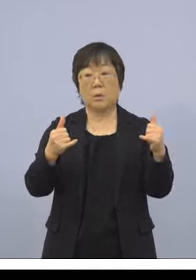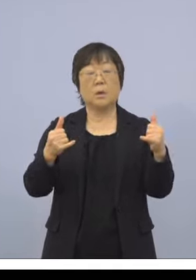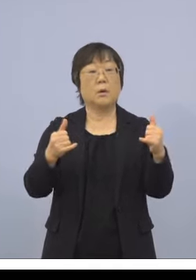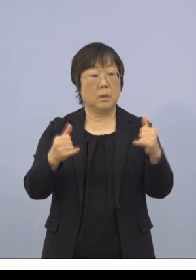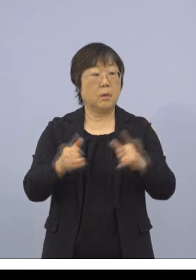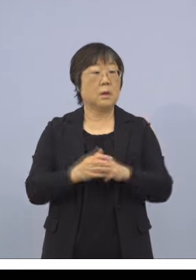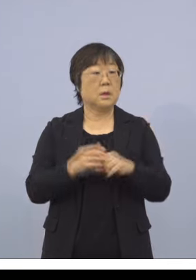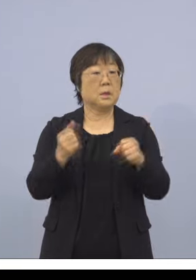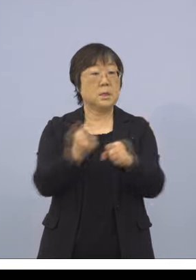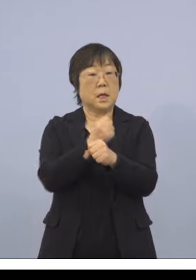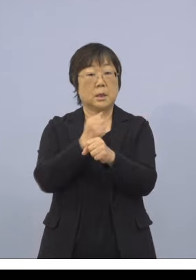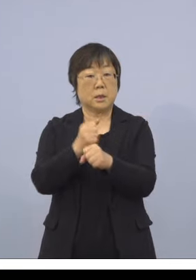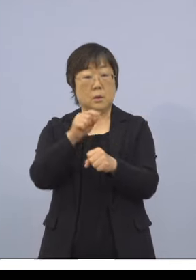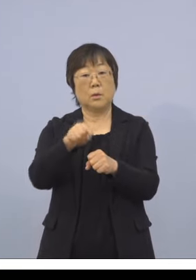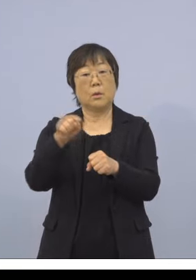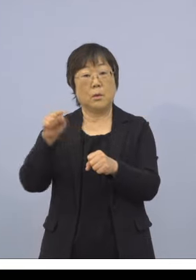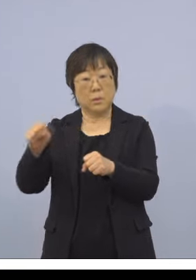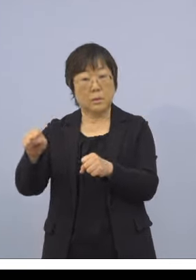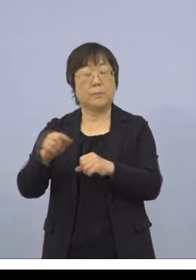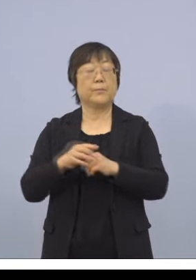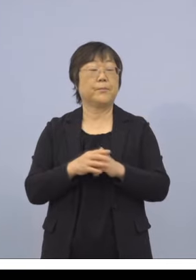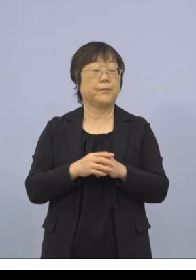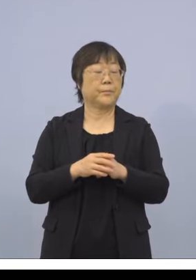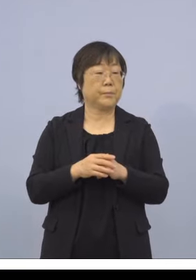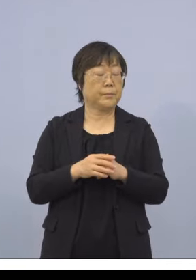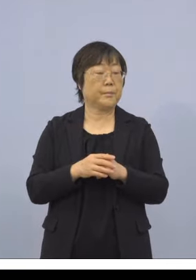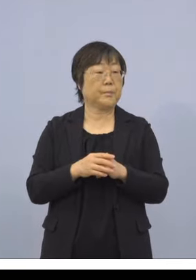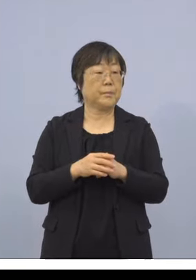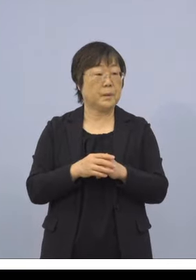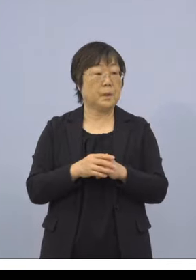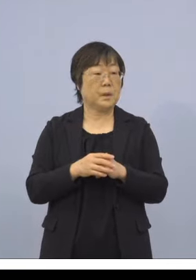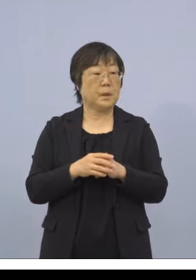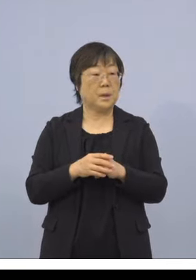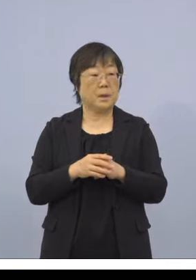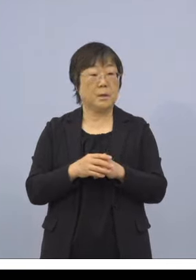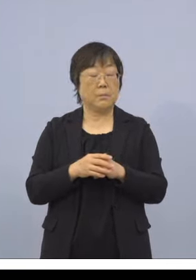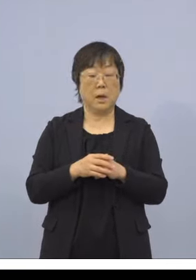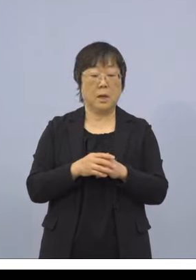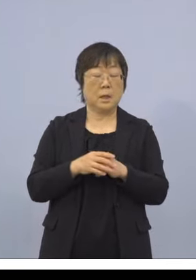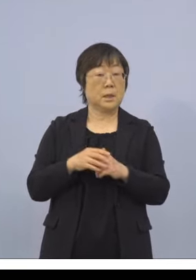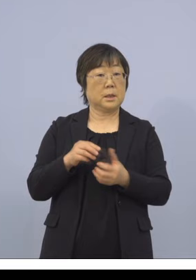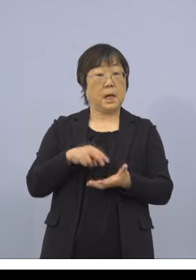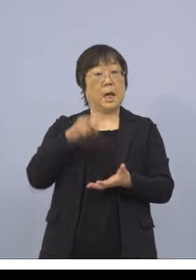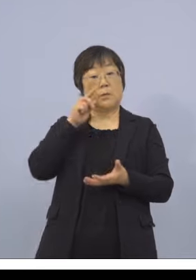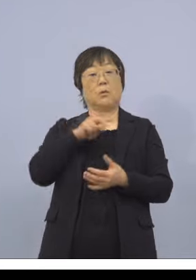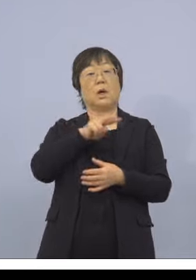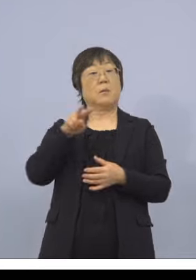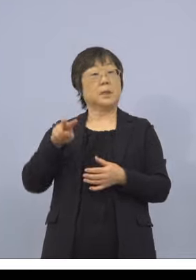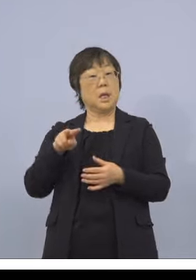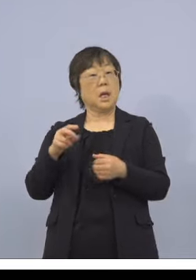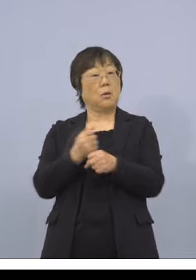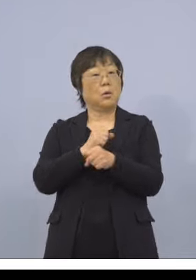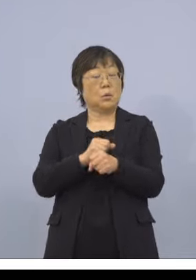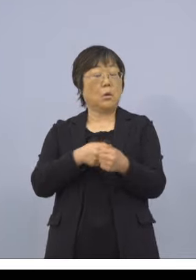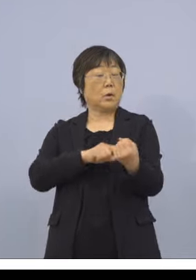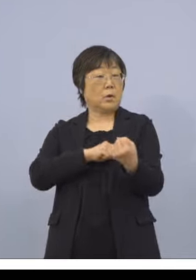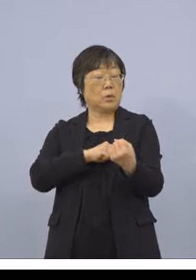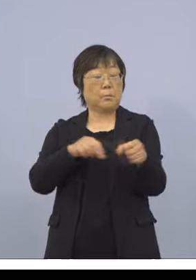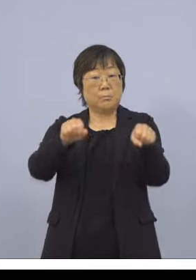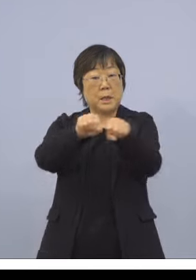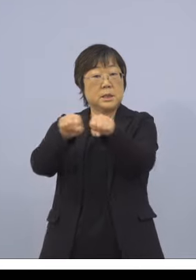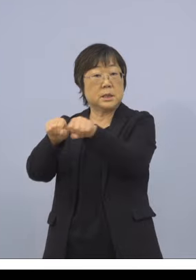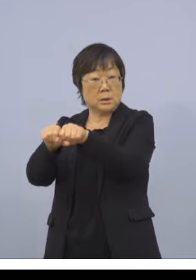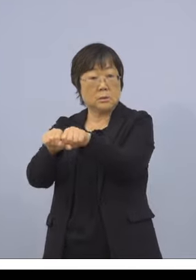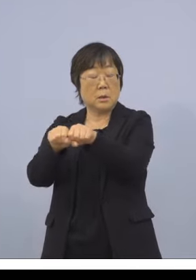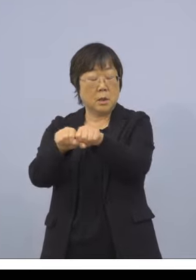各産業でのですね、いわゆる俯瞰的な労働需給のマッチングもですね、い